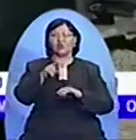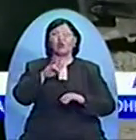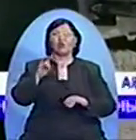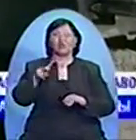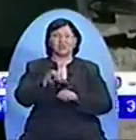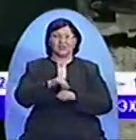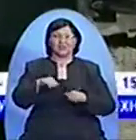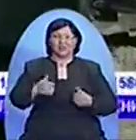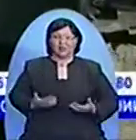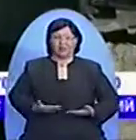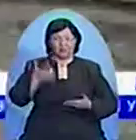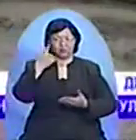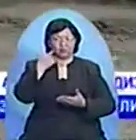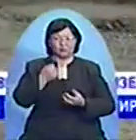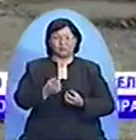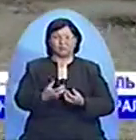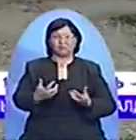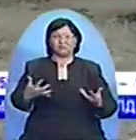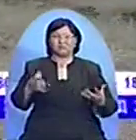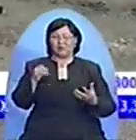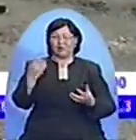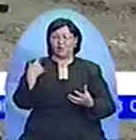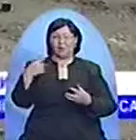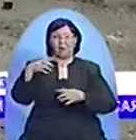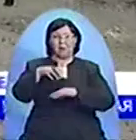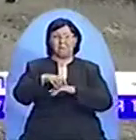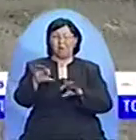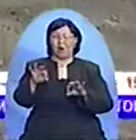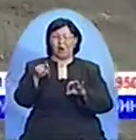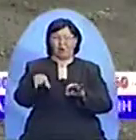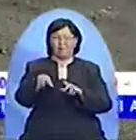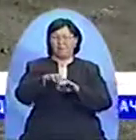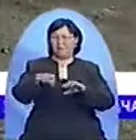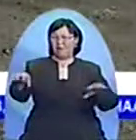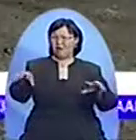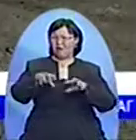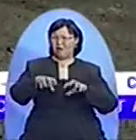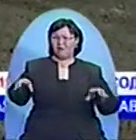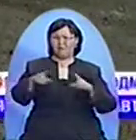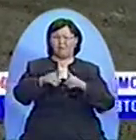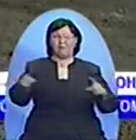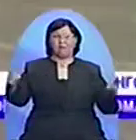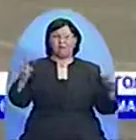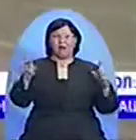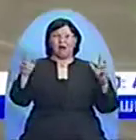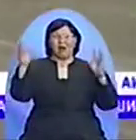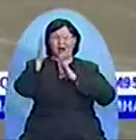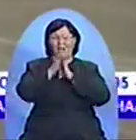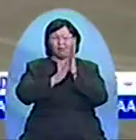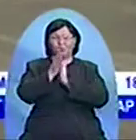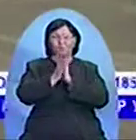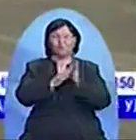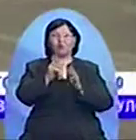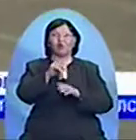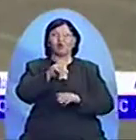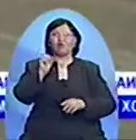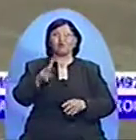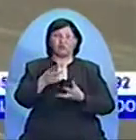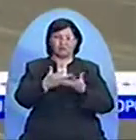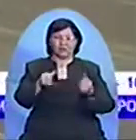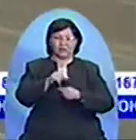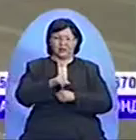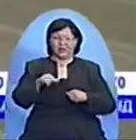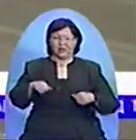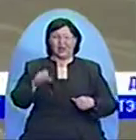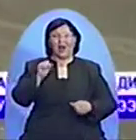тэлсэр байна. Саяхан эзгүй оосон байсан газар нэг л мэдхэд хашаагаар дүрч тэр хэрээр нийслэлд харанхуй хороолууд бий болж байна. Иргэдийн ая тухтай амьдрах